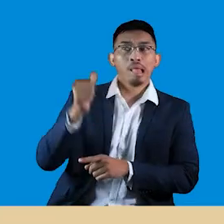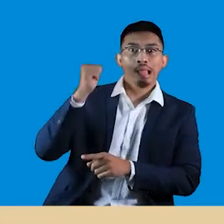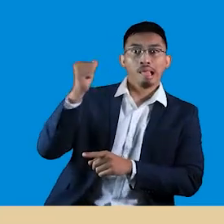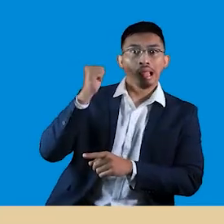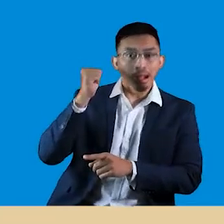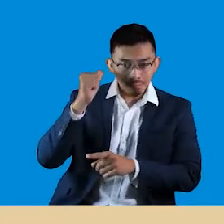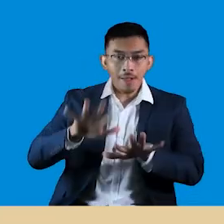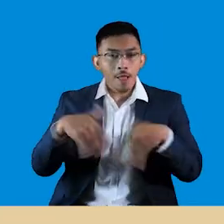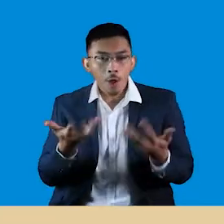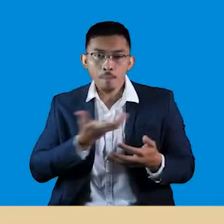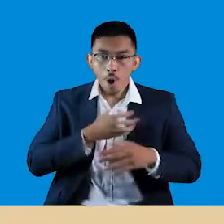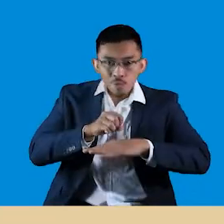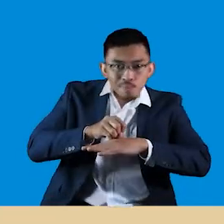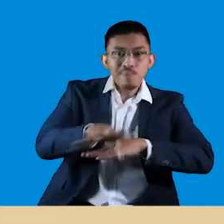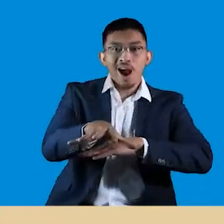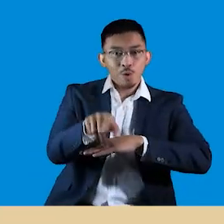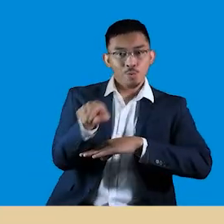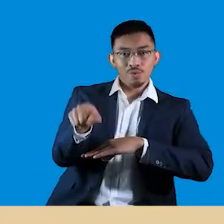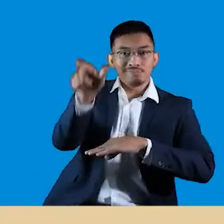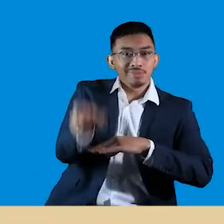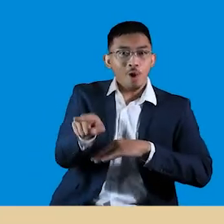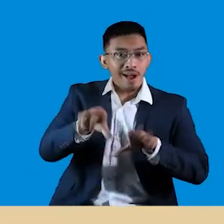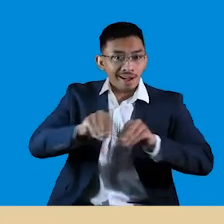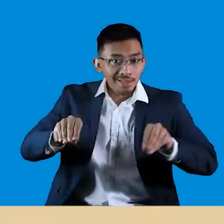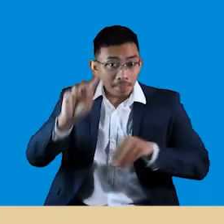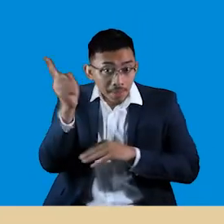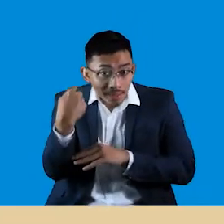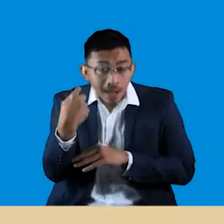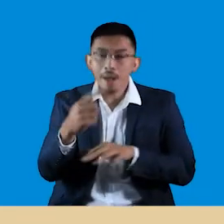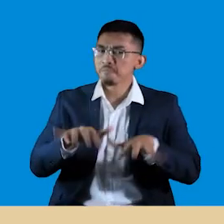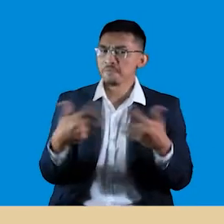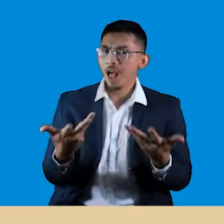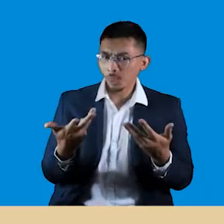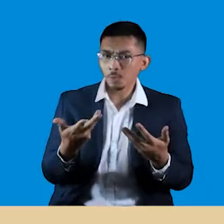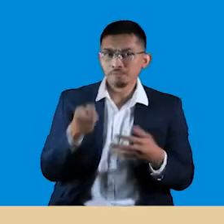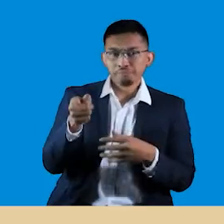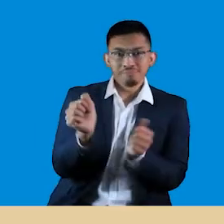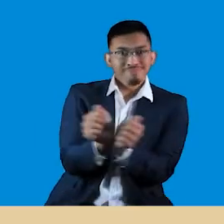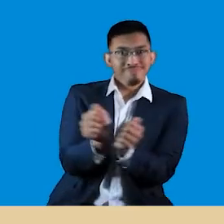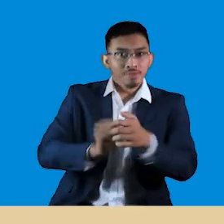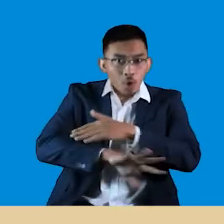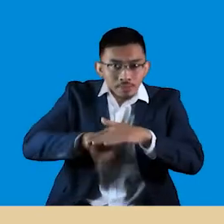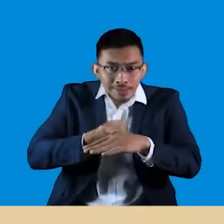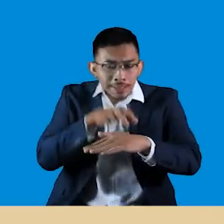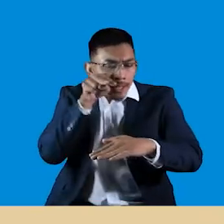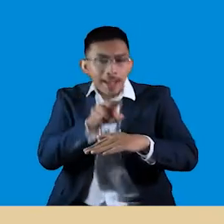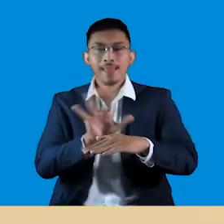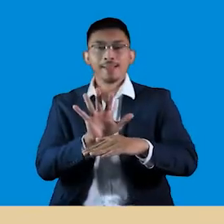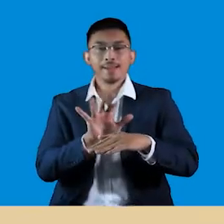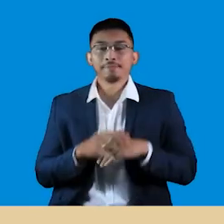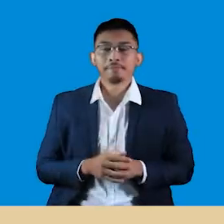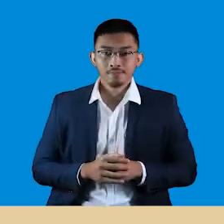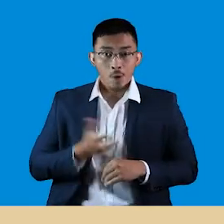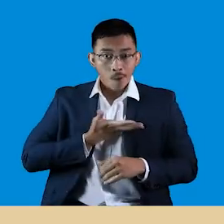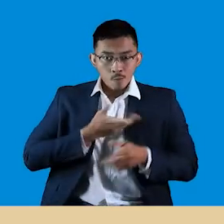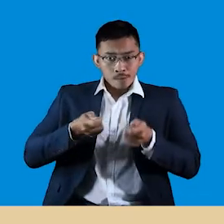memiliki kepentingan tersembunyi, atau ingin mempengaruhi objektivitas serta integritas penyelenggara negara atau pegawai negeri. Atau